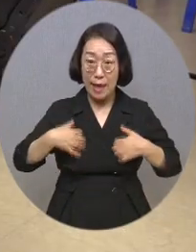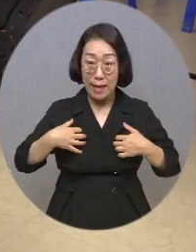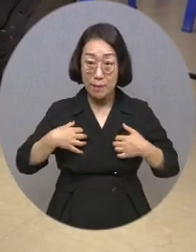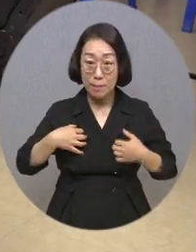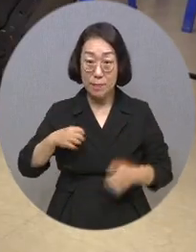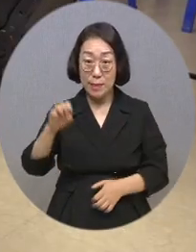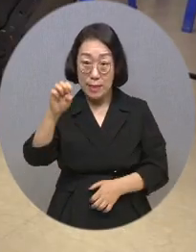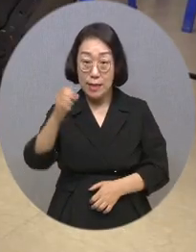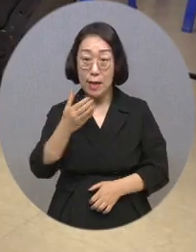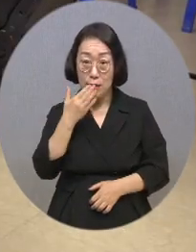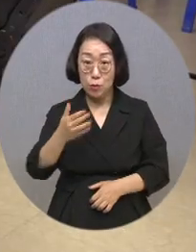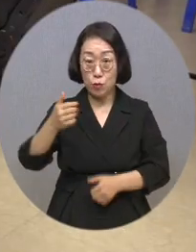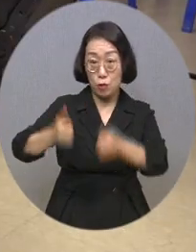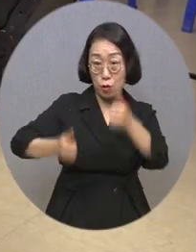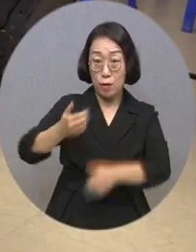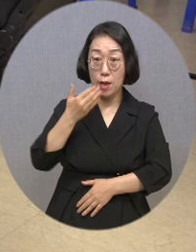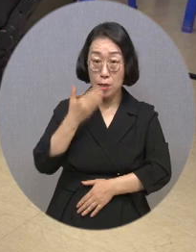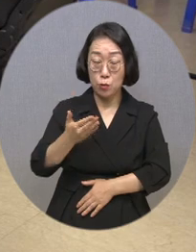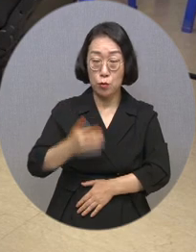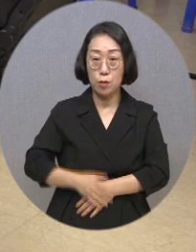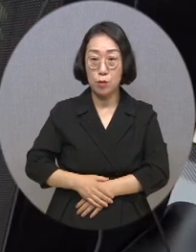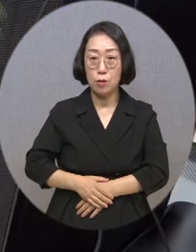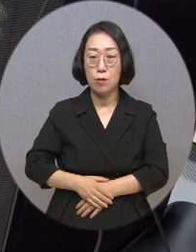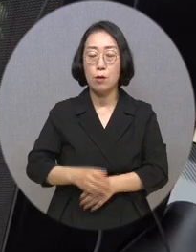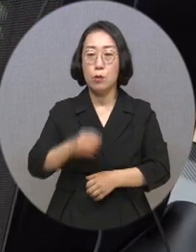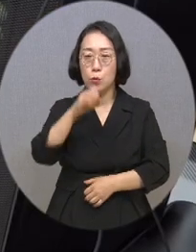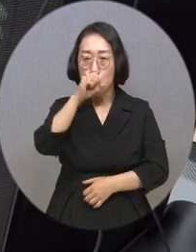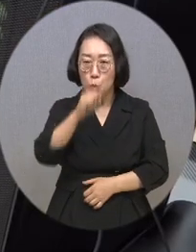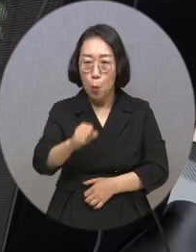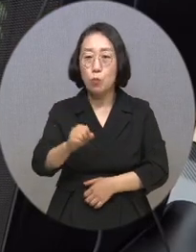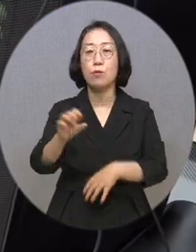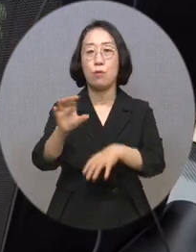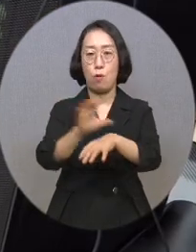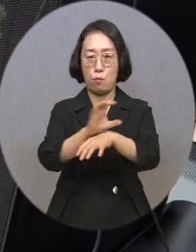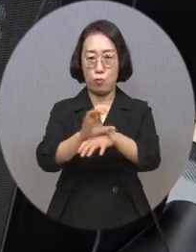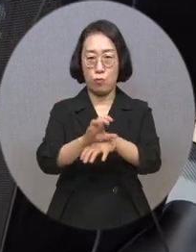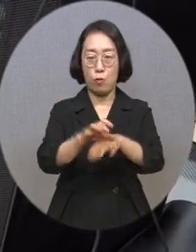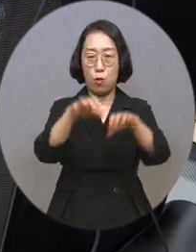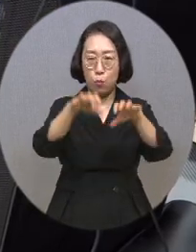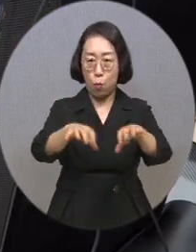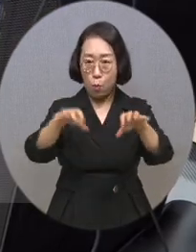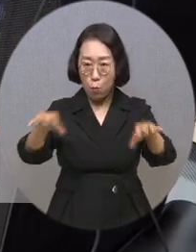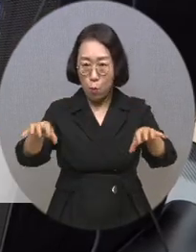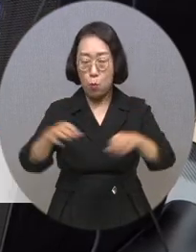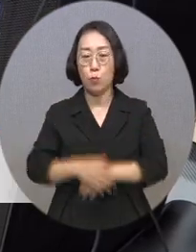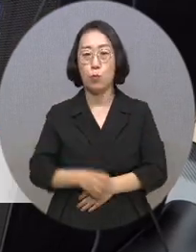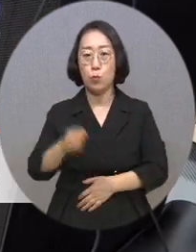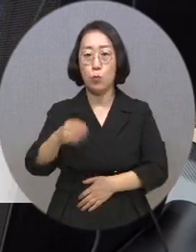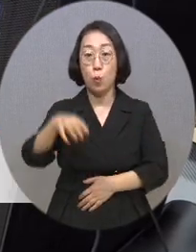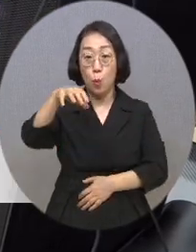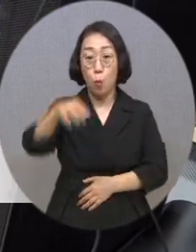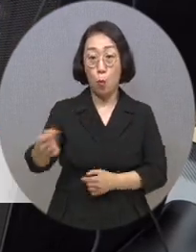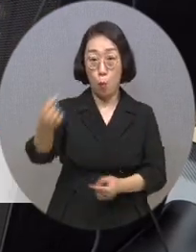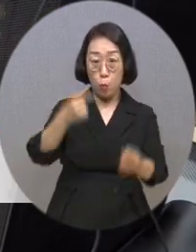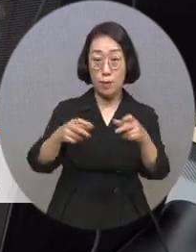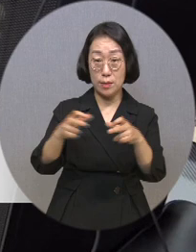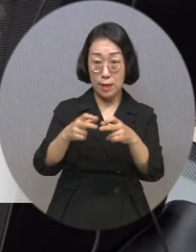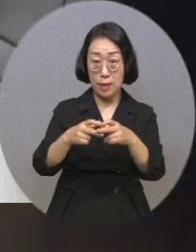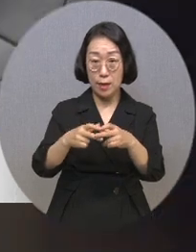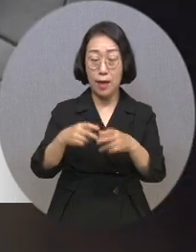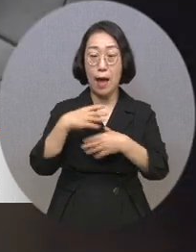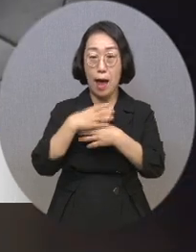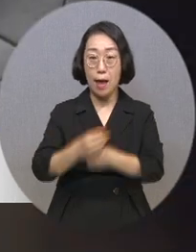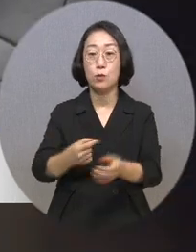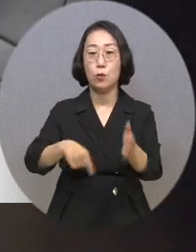등 다양한 e스포츠 경기를 개최할 수 있는 최고 사양의 컴퓨터 설치와 센터를 이용하는 장애인들의 편의를